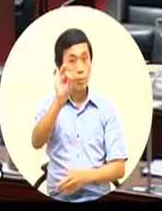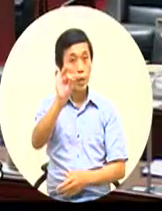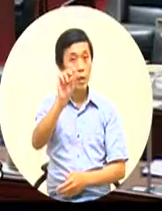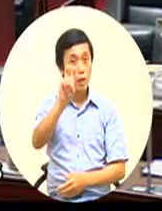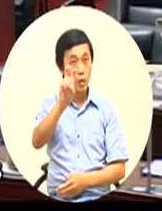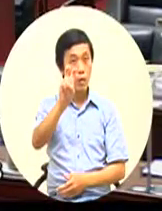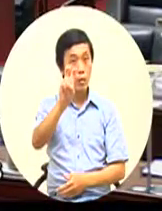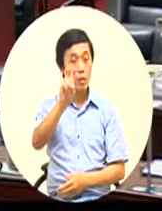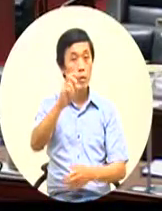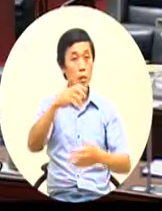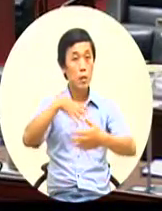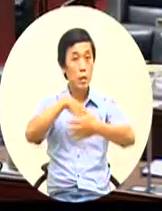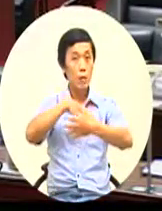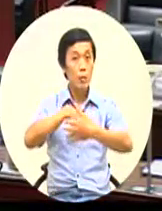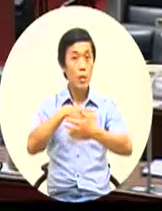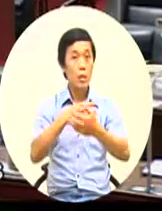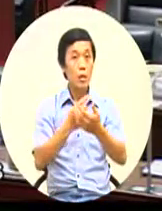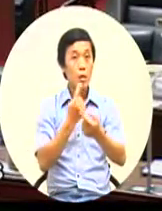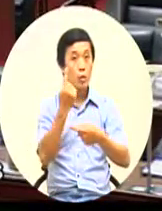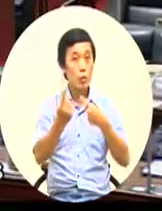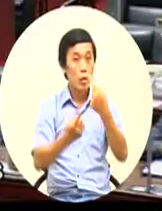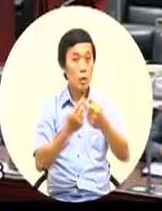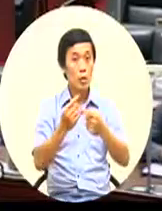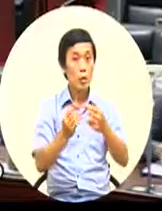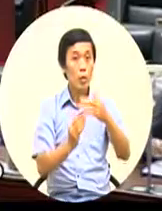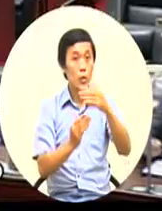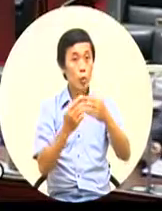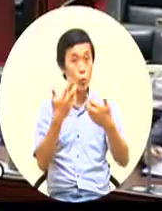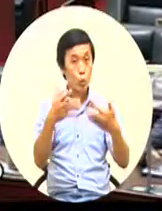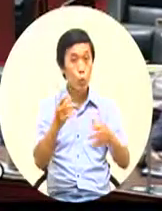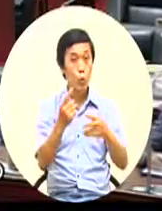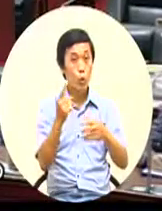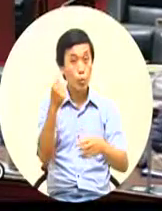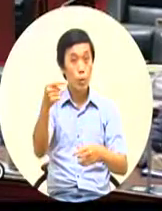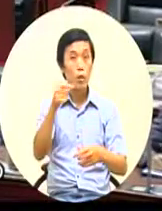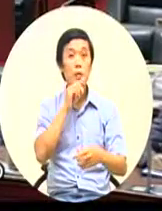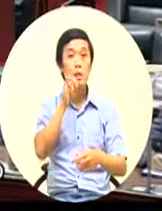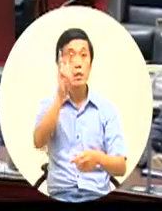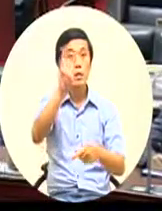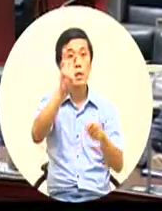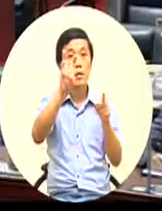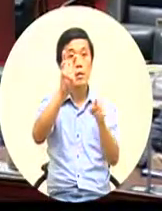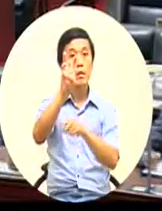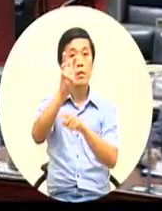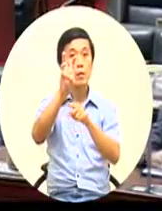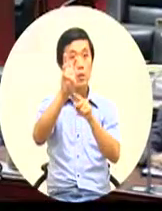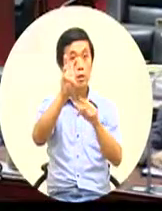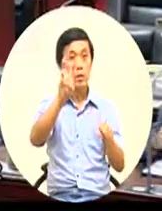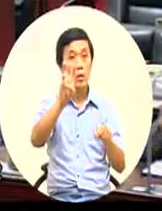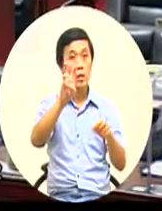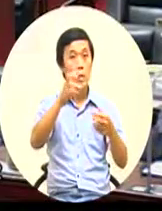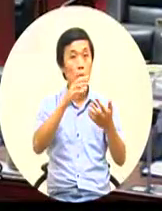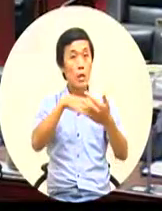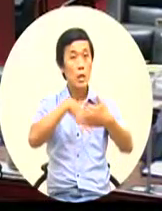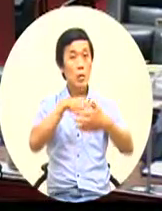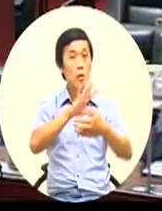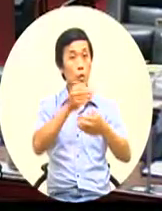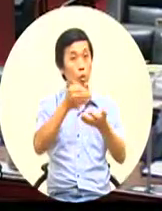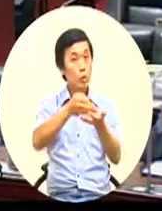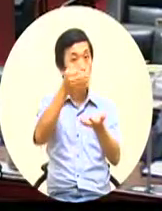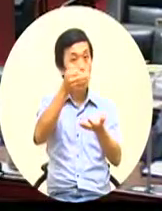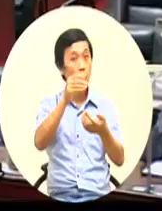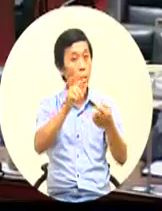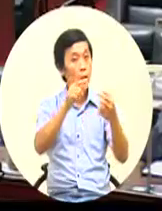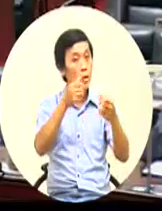了，最多参与的人数是30位代表。其中9次还有1个人、2个人